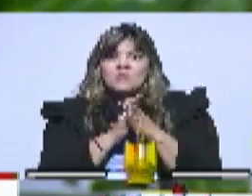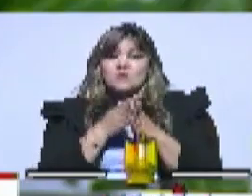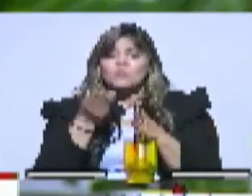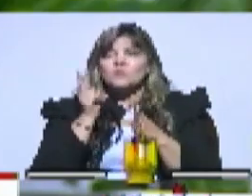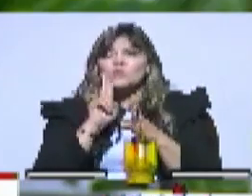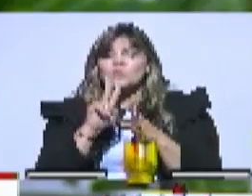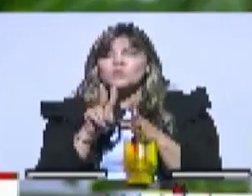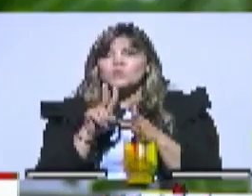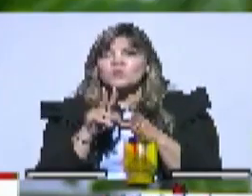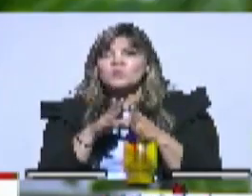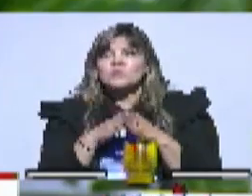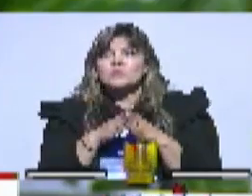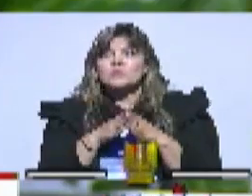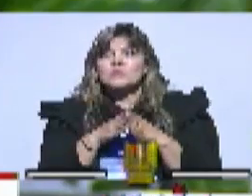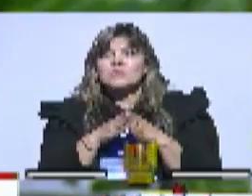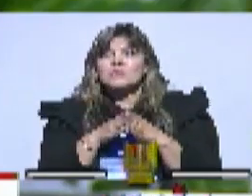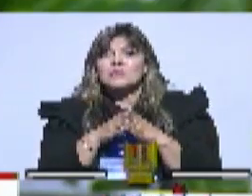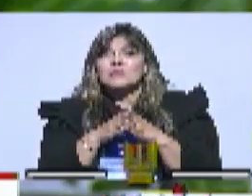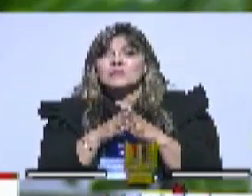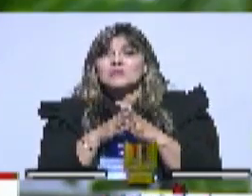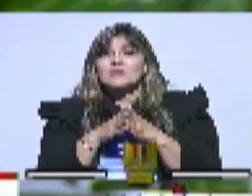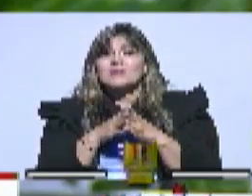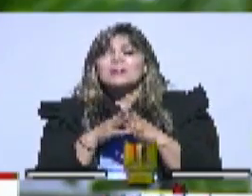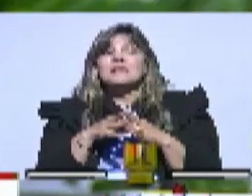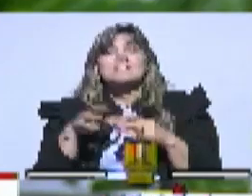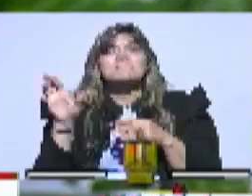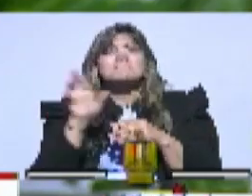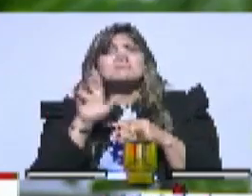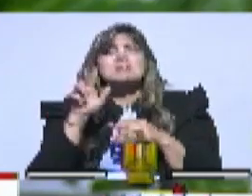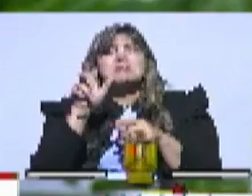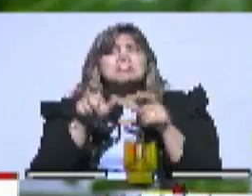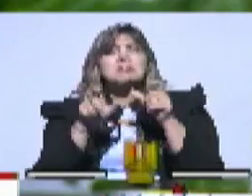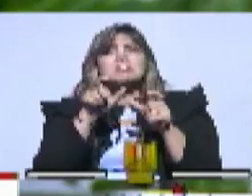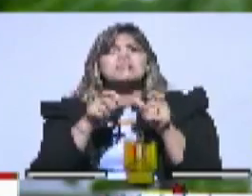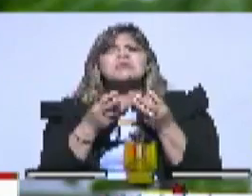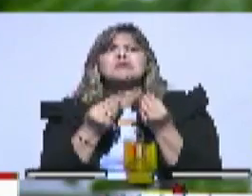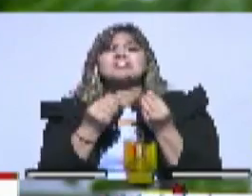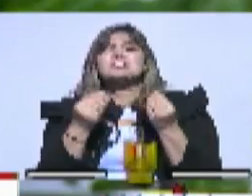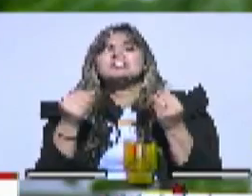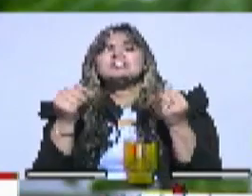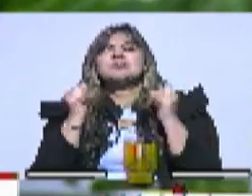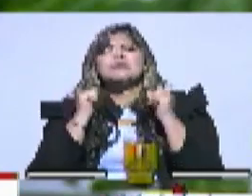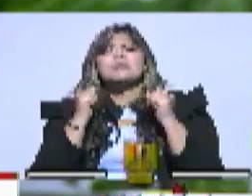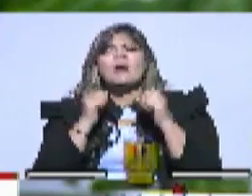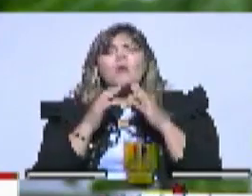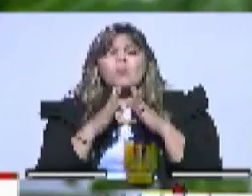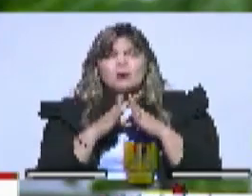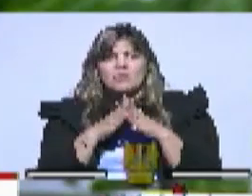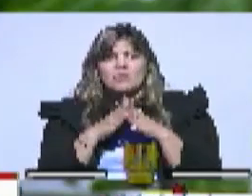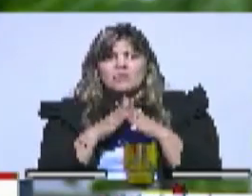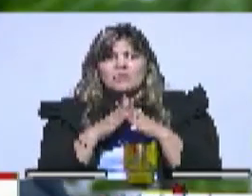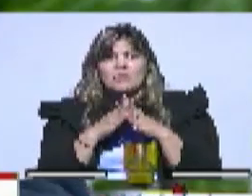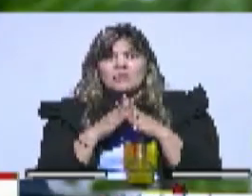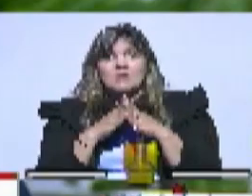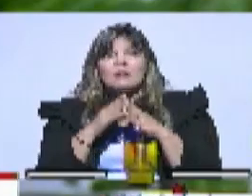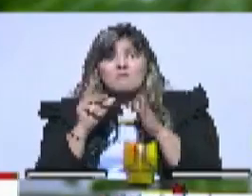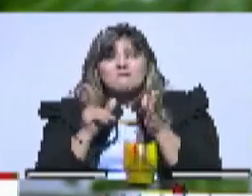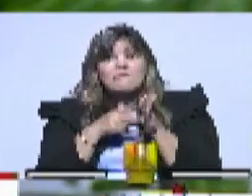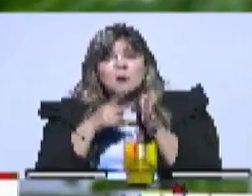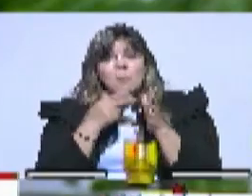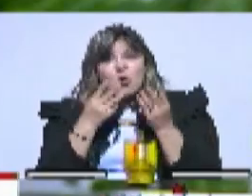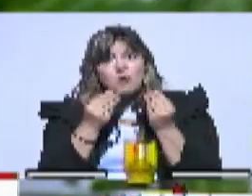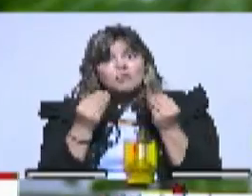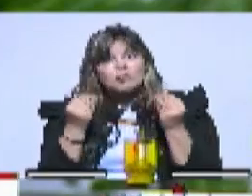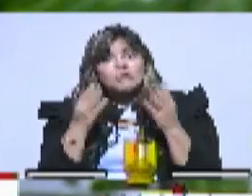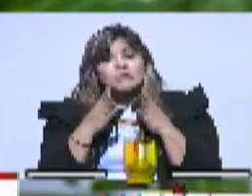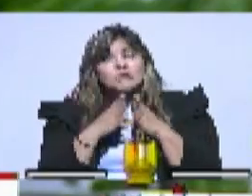وفاق الحضور القبطي أو المسيحي توقعاتي. كان في مرات عديدة